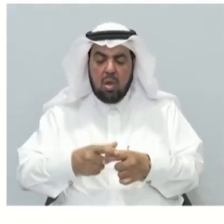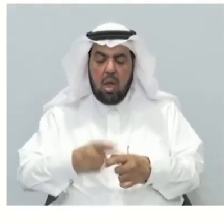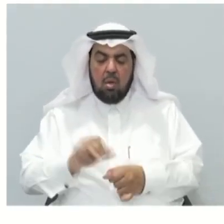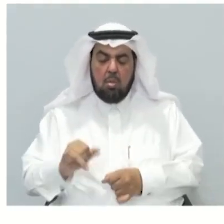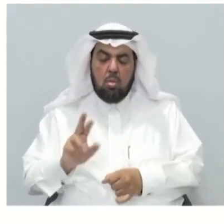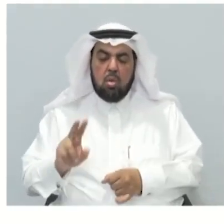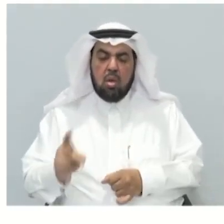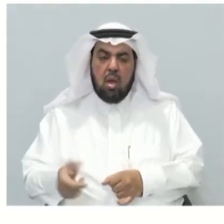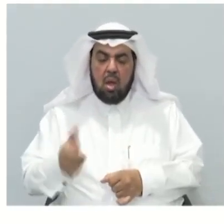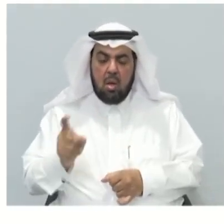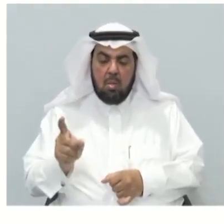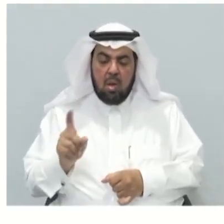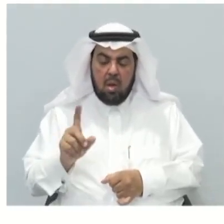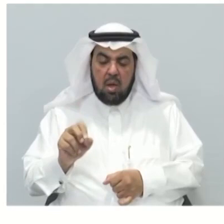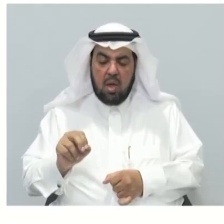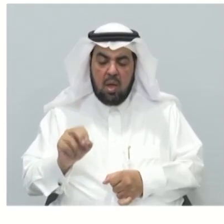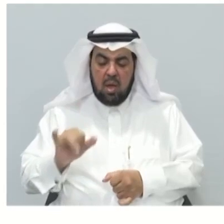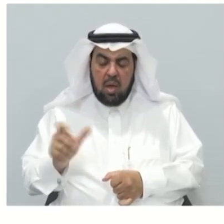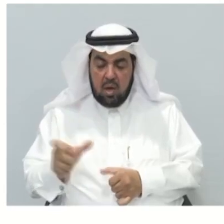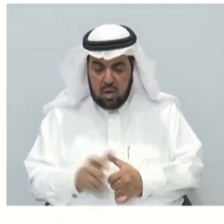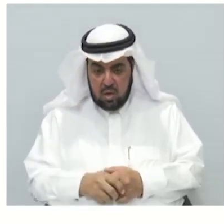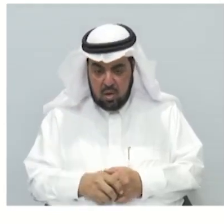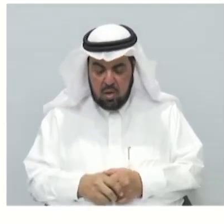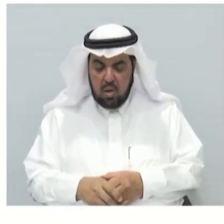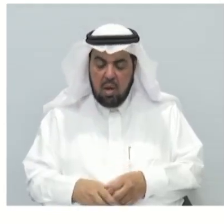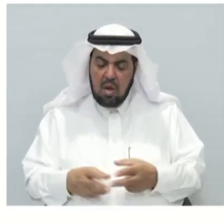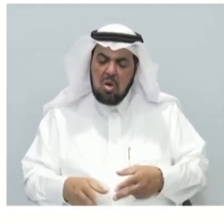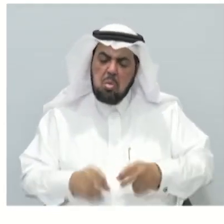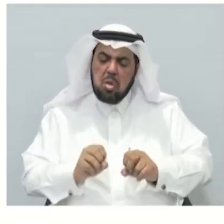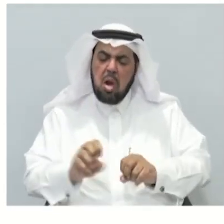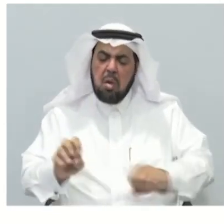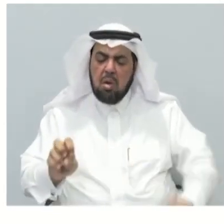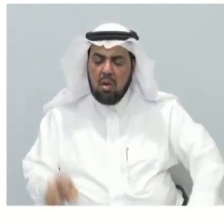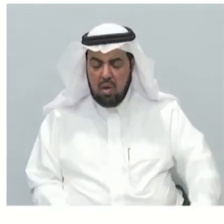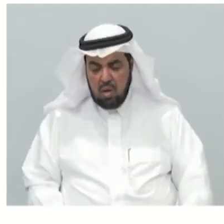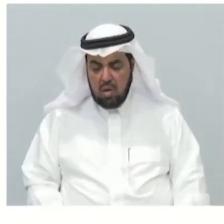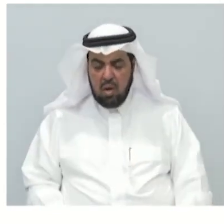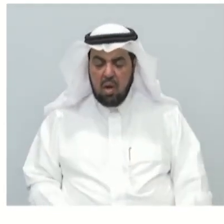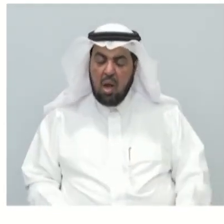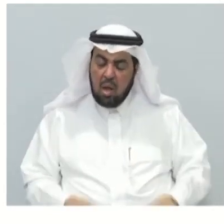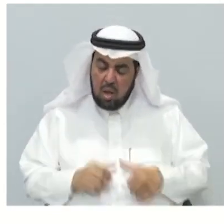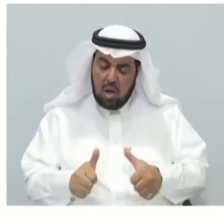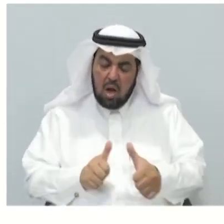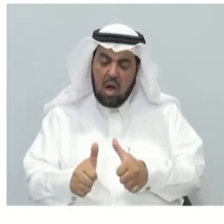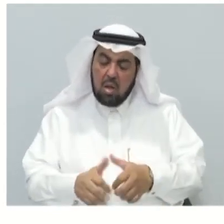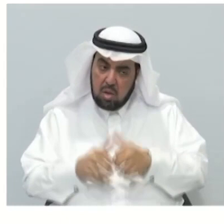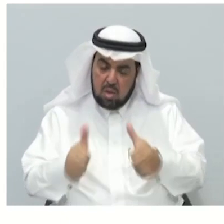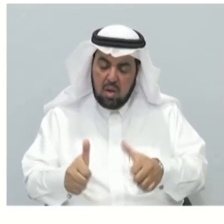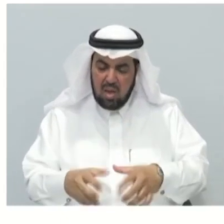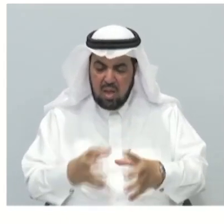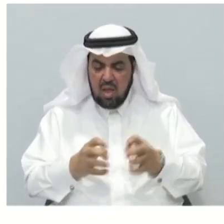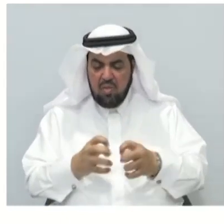متطابقين طيب خلاص انت عندك معطيات من خلال هذه المعطيات انت قادر على تفسير ان المثلثين